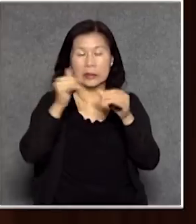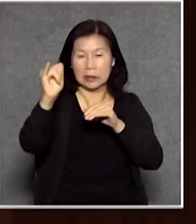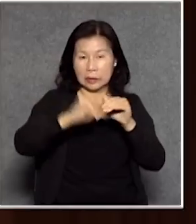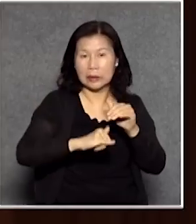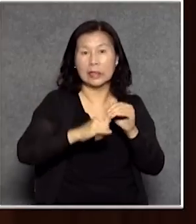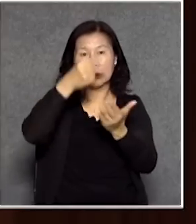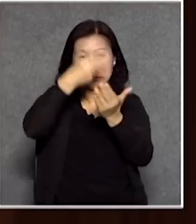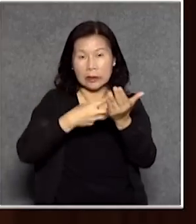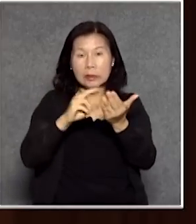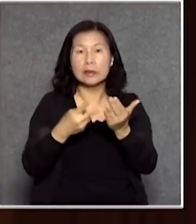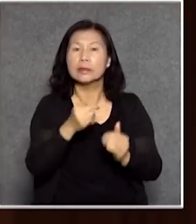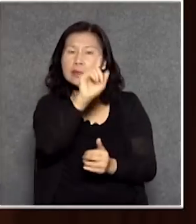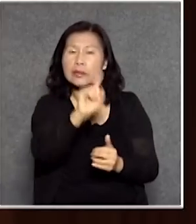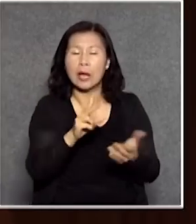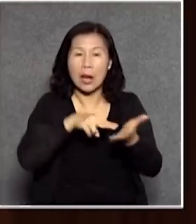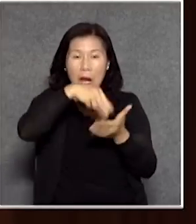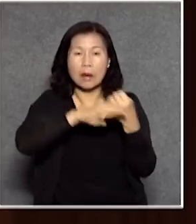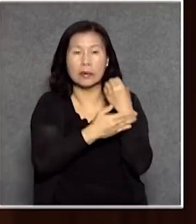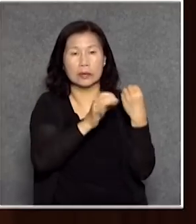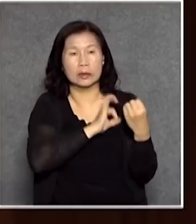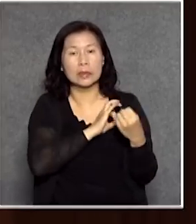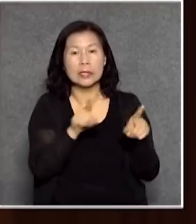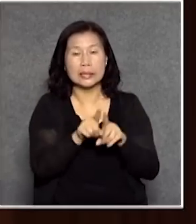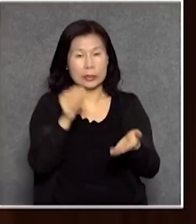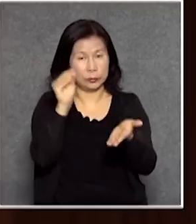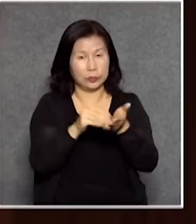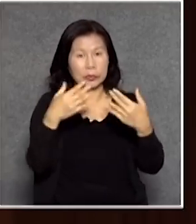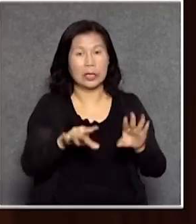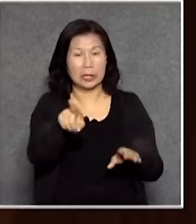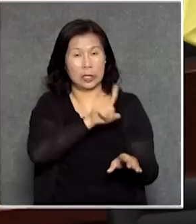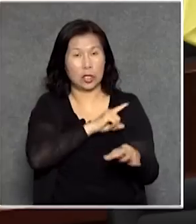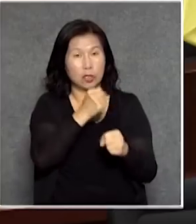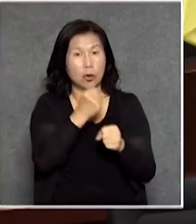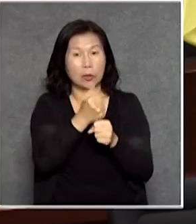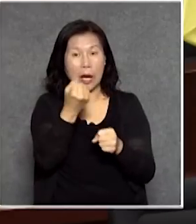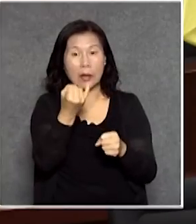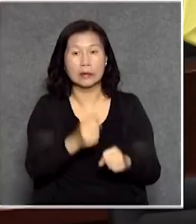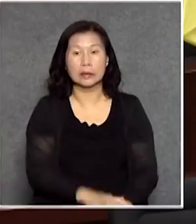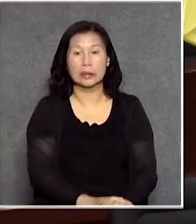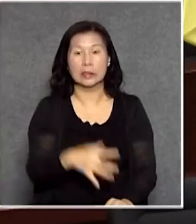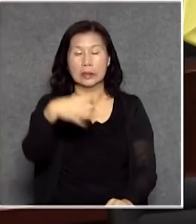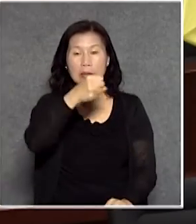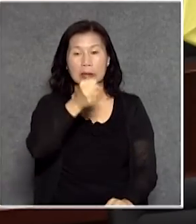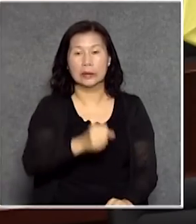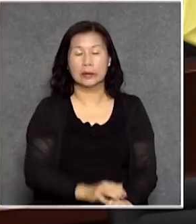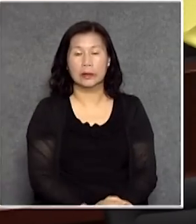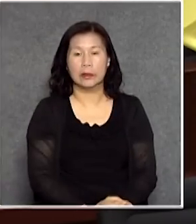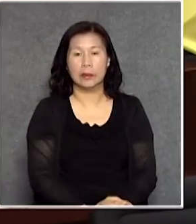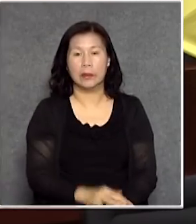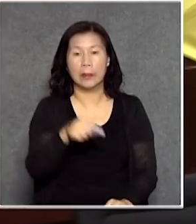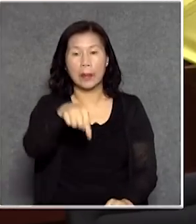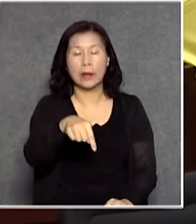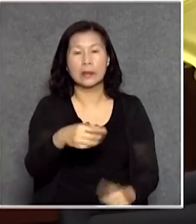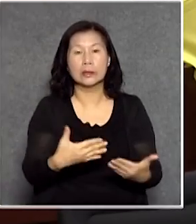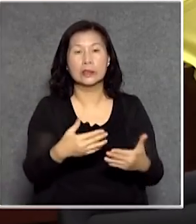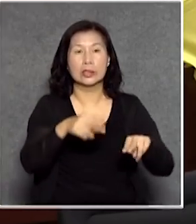度，這樣你是不是都很肯定你的做法呢？主席， 黃毓民議員， 共產